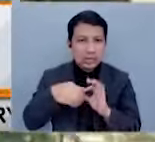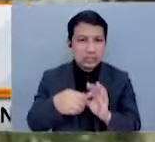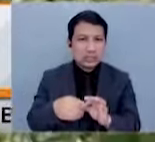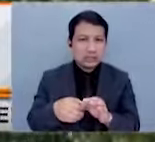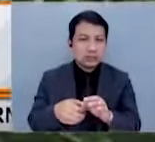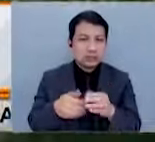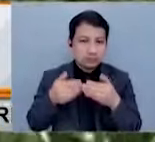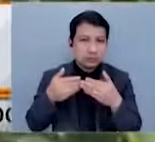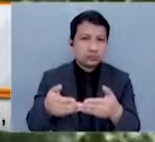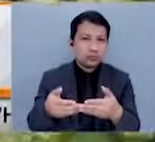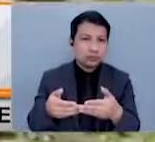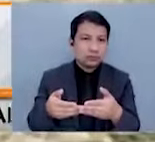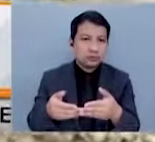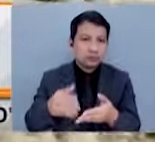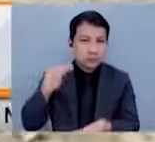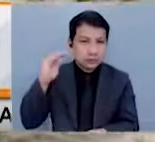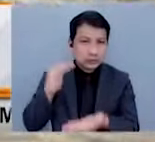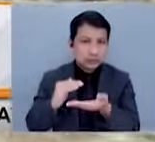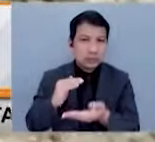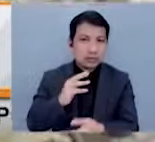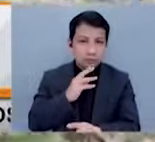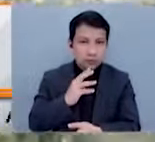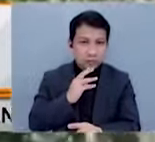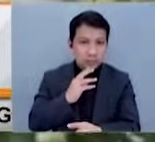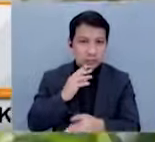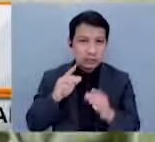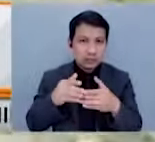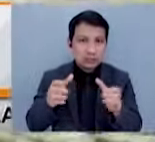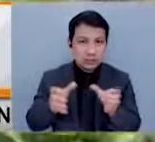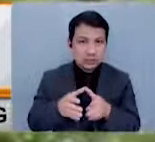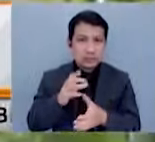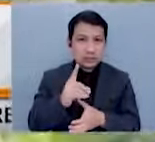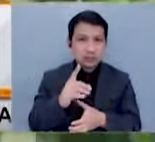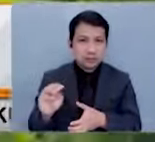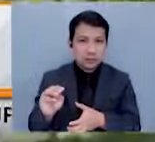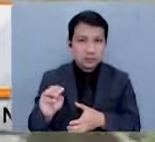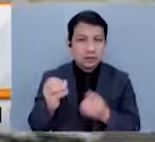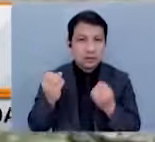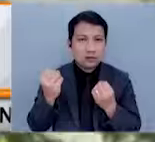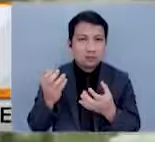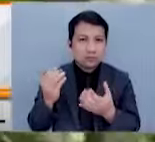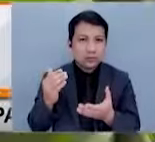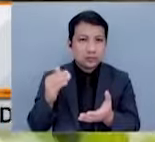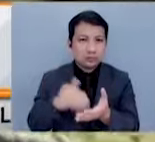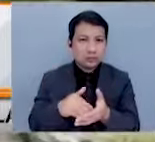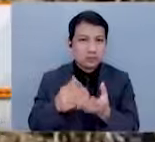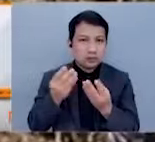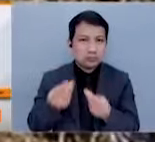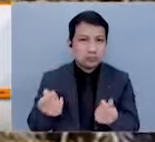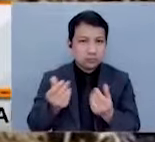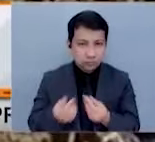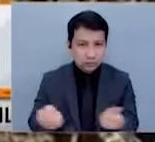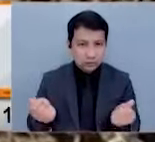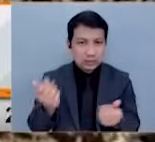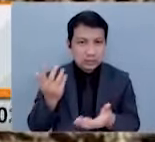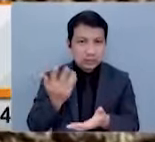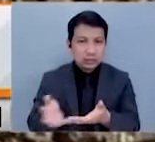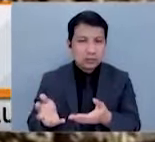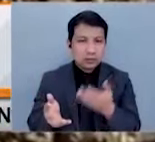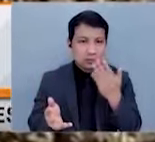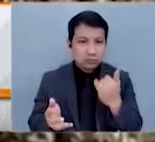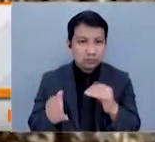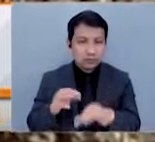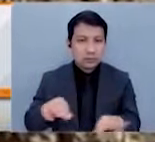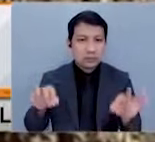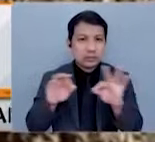ang pagbaba ng level ng tubig sa mga dam sa Cebu City. At daan-daang libong piso ang halaga ng pinsala. Dahil dito, isinailalim